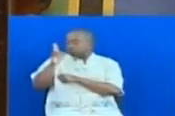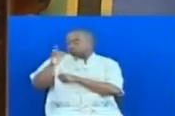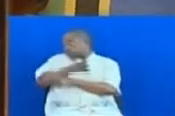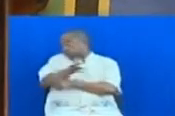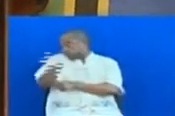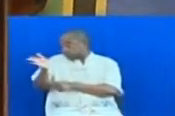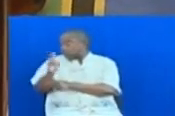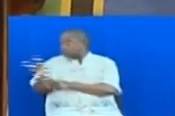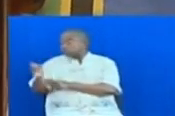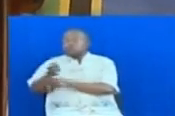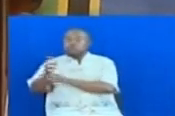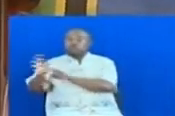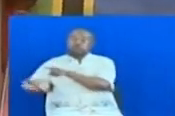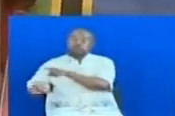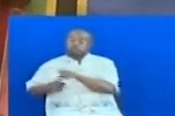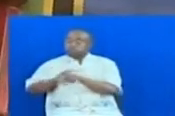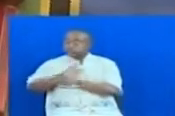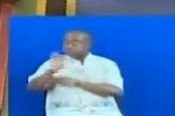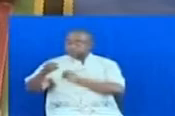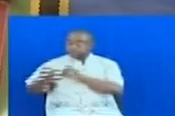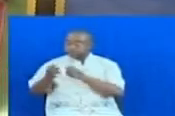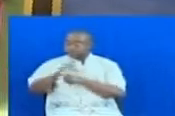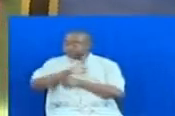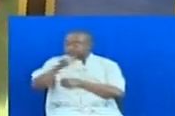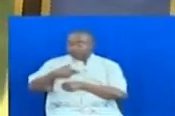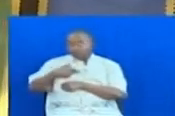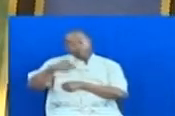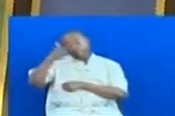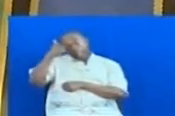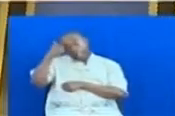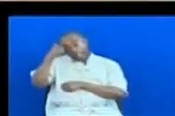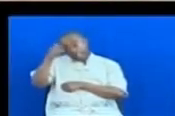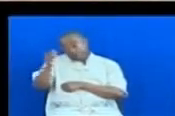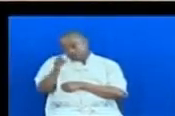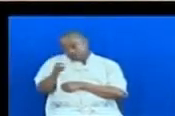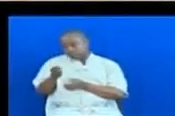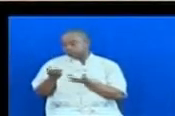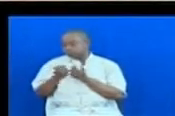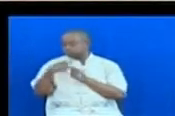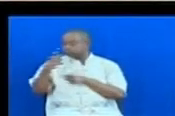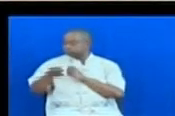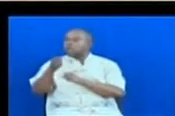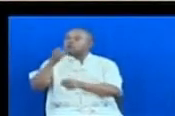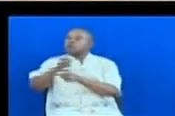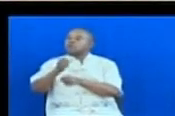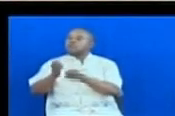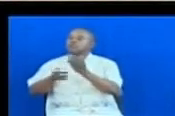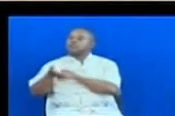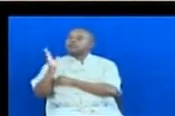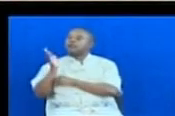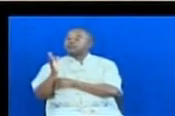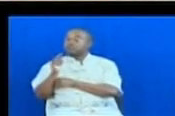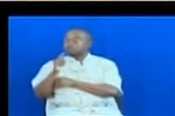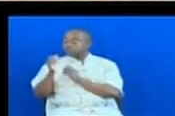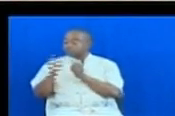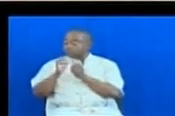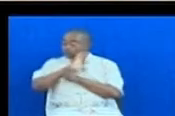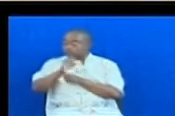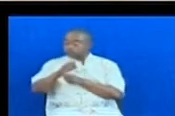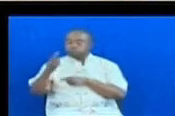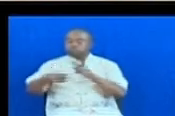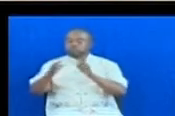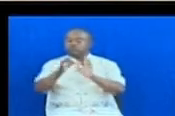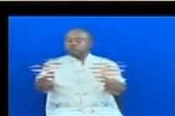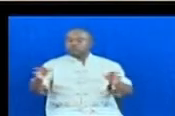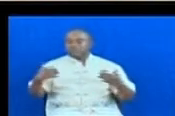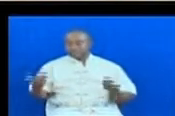nzuri. Hizi changamoto naamini kama alivyosema Mheshimiwa Jafo zitaendelea kufanyia kazi na serikali ili mambo yote yaende sawa.